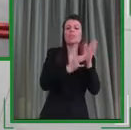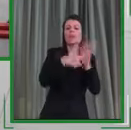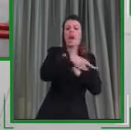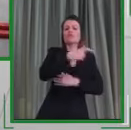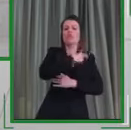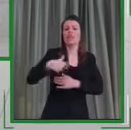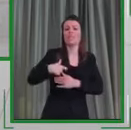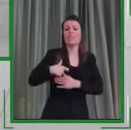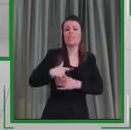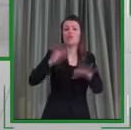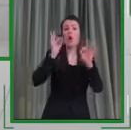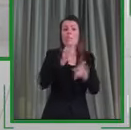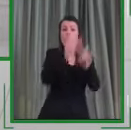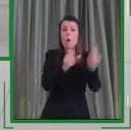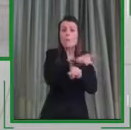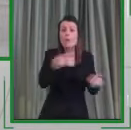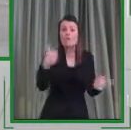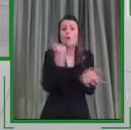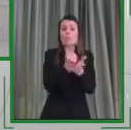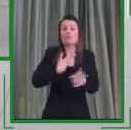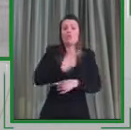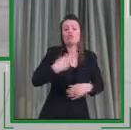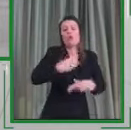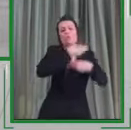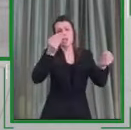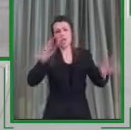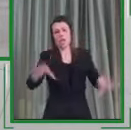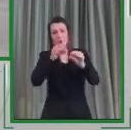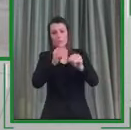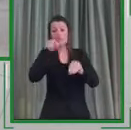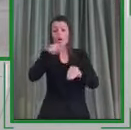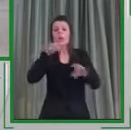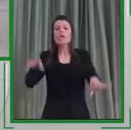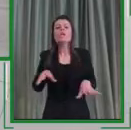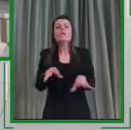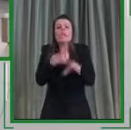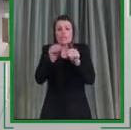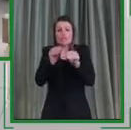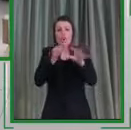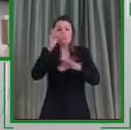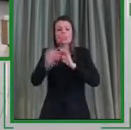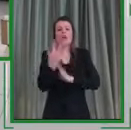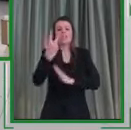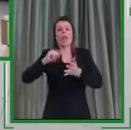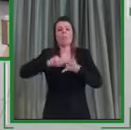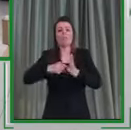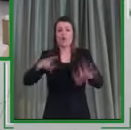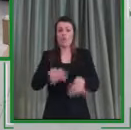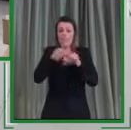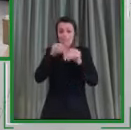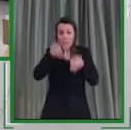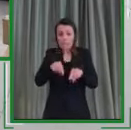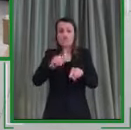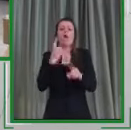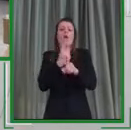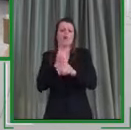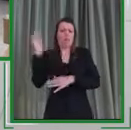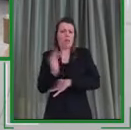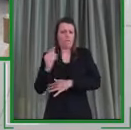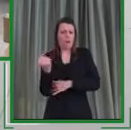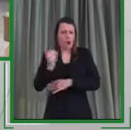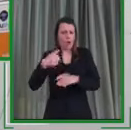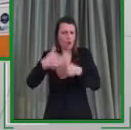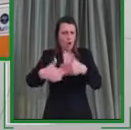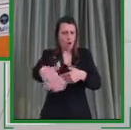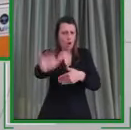mascherina sono i primi tre milioni poi ne arriveranno molti altri tantissime altre ovviamente questo è l'impegno concreto